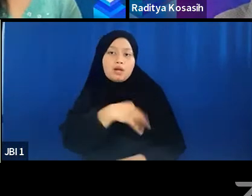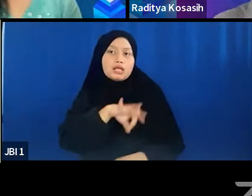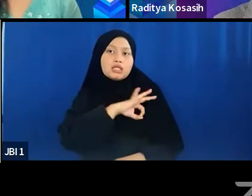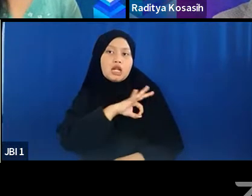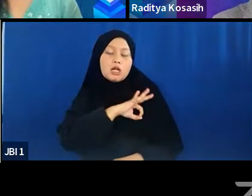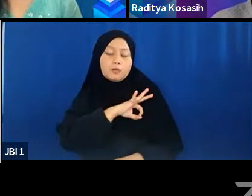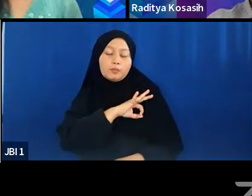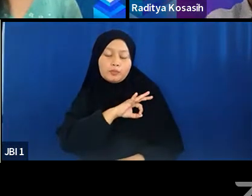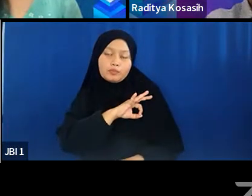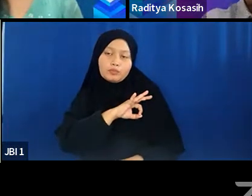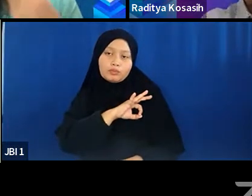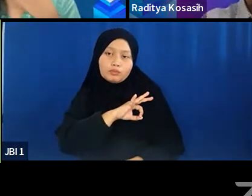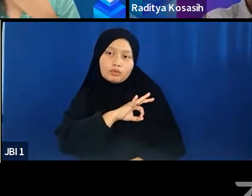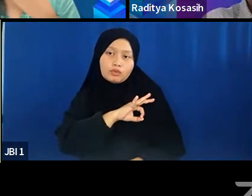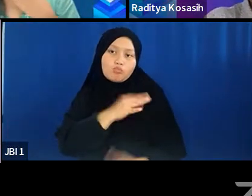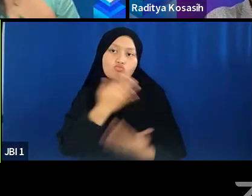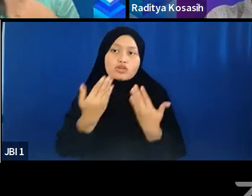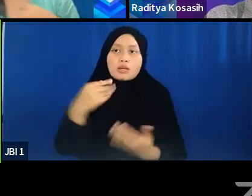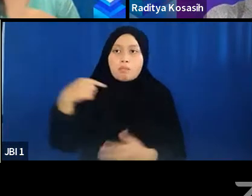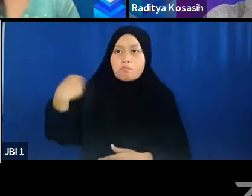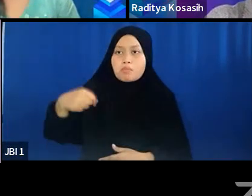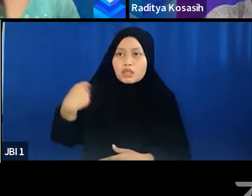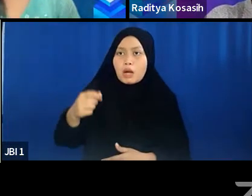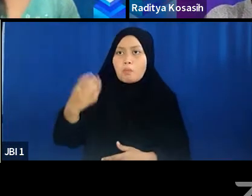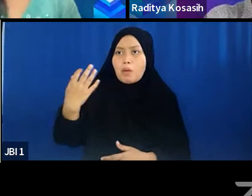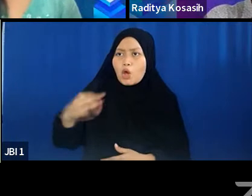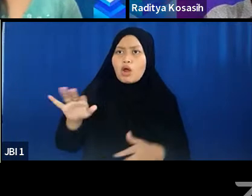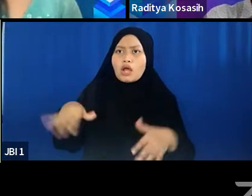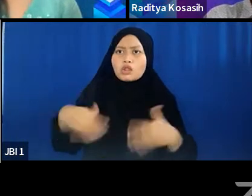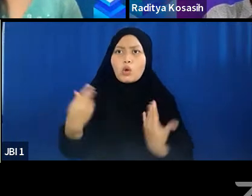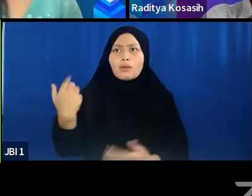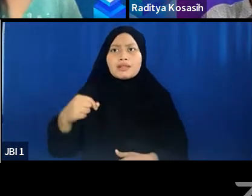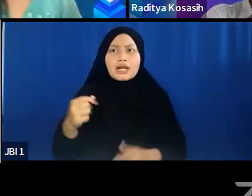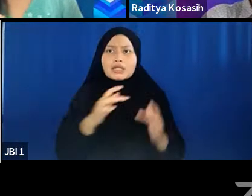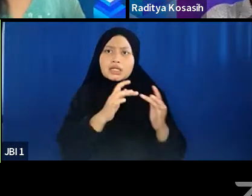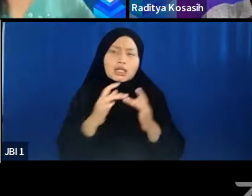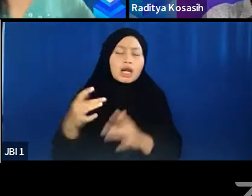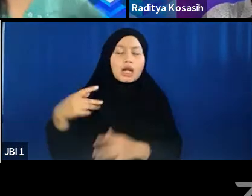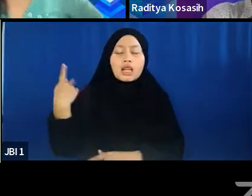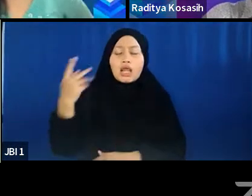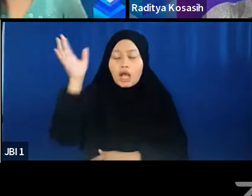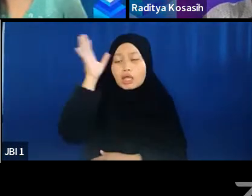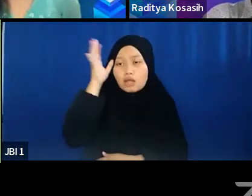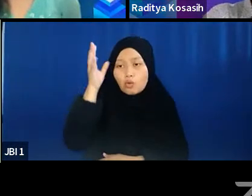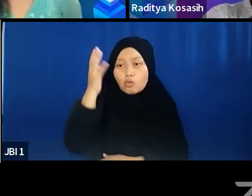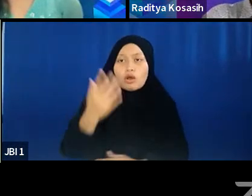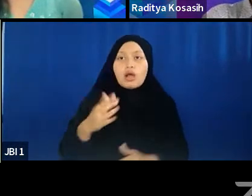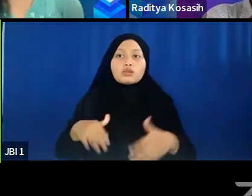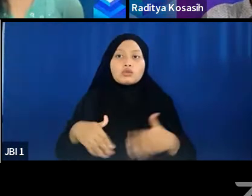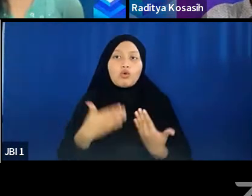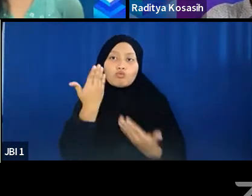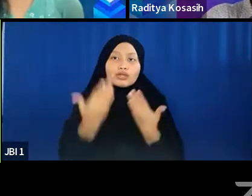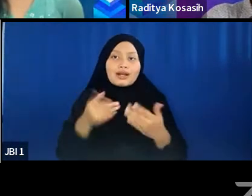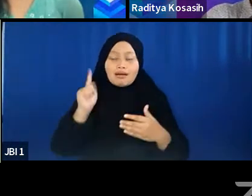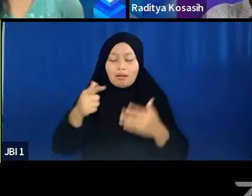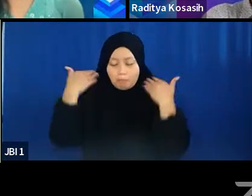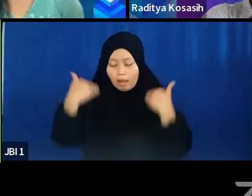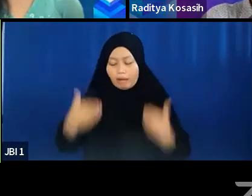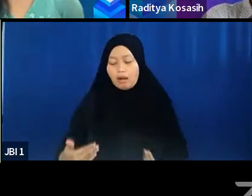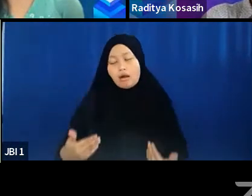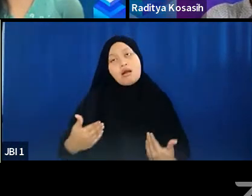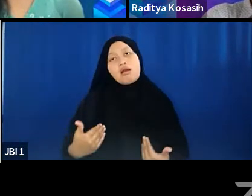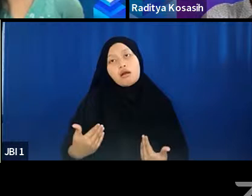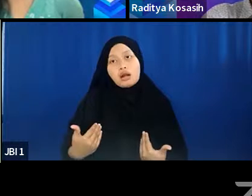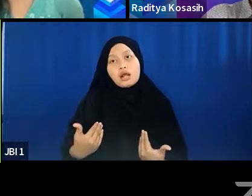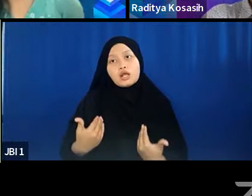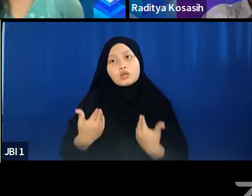maka itu nanti kementerian-kementerian baru mungkin kami kita enggak tahu apakah nanti ada berhampiran royandi untuk modelnya